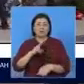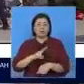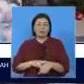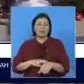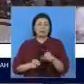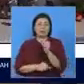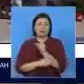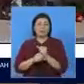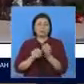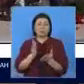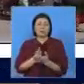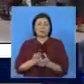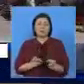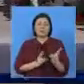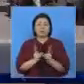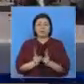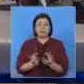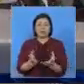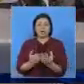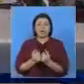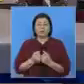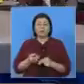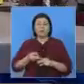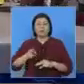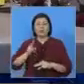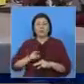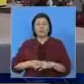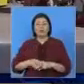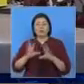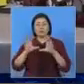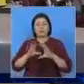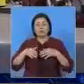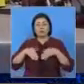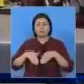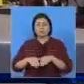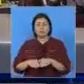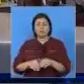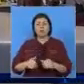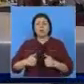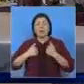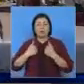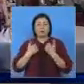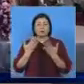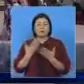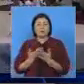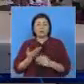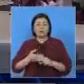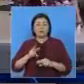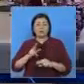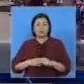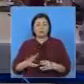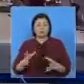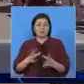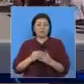барып арызды жаңа қабылдап, әйелден ары қарай ол бойынша заңды шешімдер қабылдауға тырысады. Және де мен де өз тарапынан учаскелік полиция